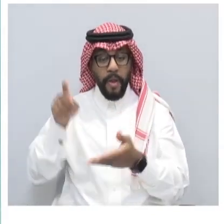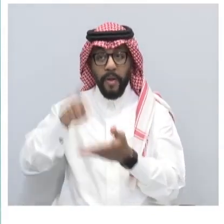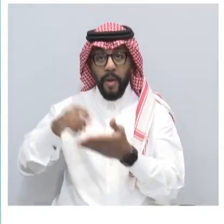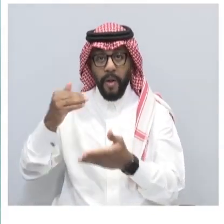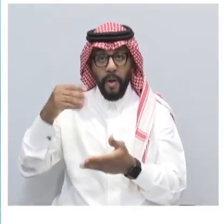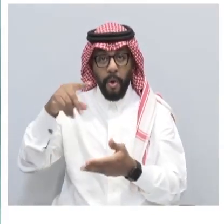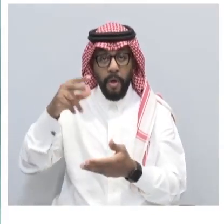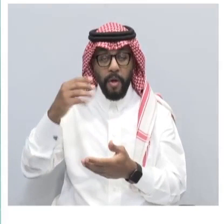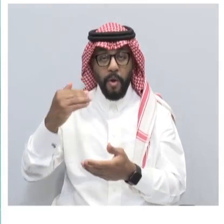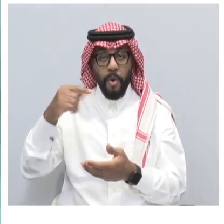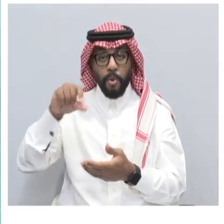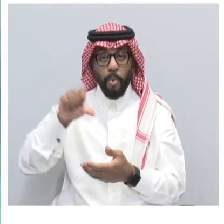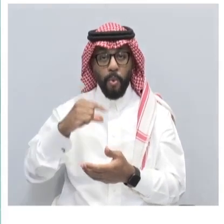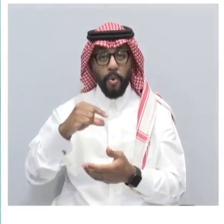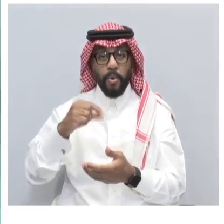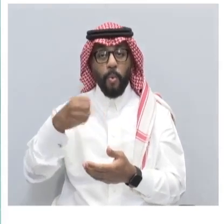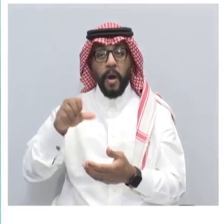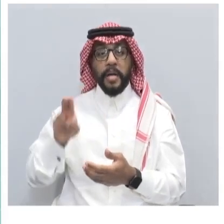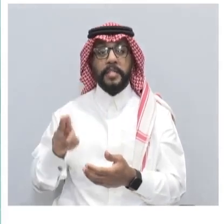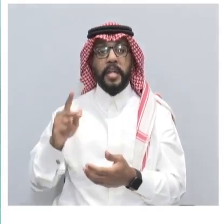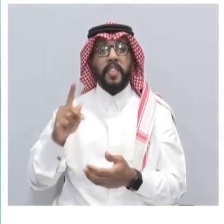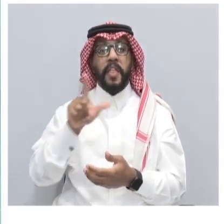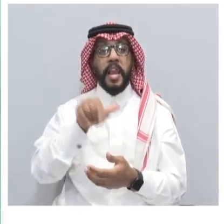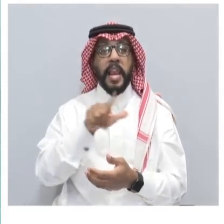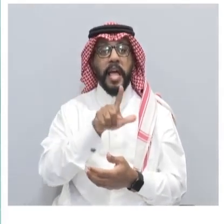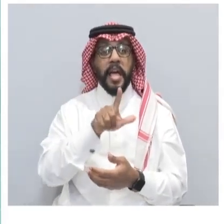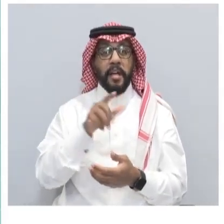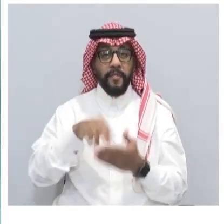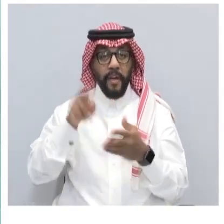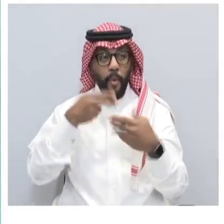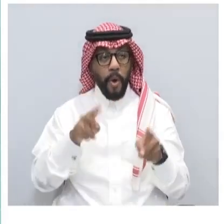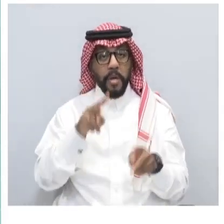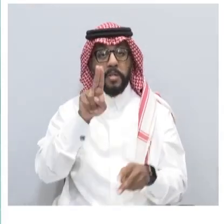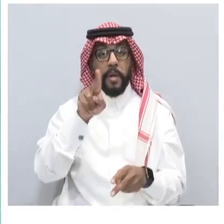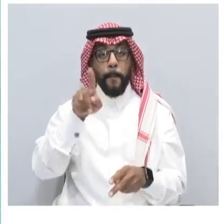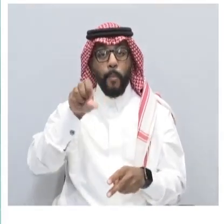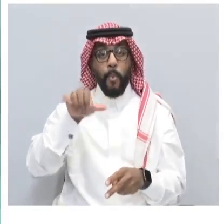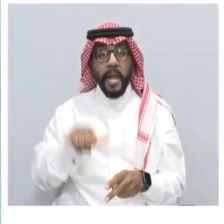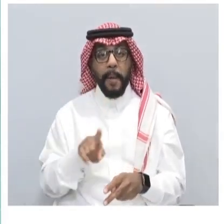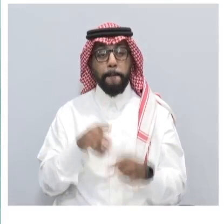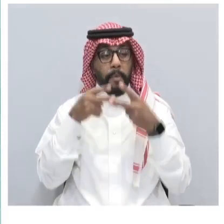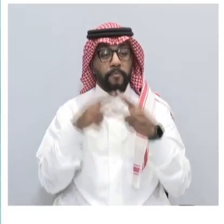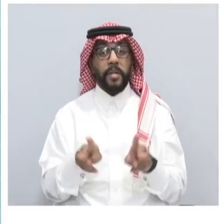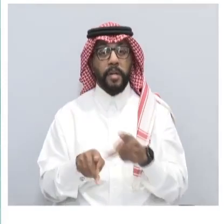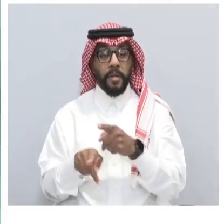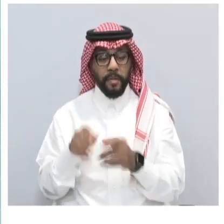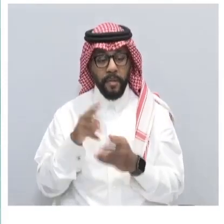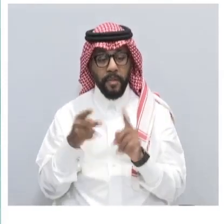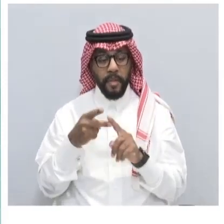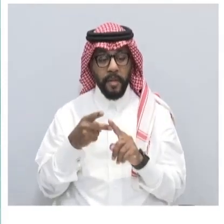واضغط على علامه تبويب حد الصفحه اثنين من مجموعه الاعداد اضغط على احاطه